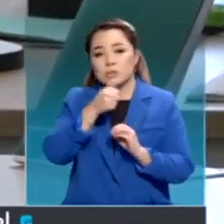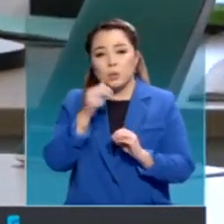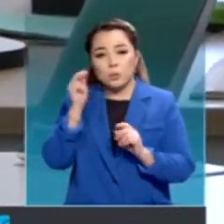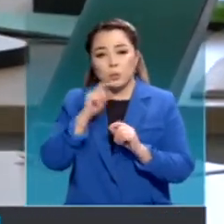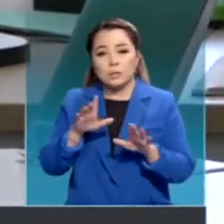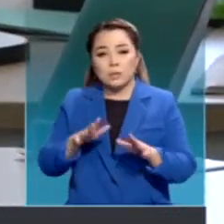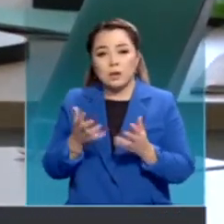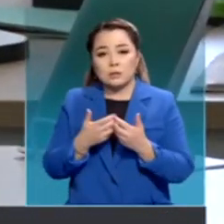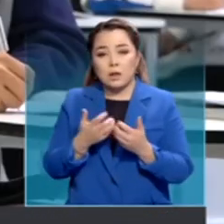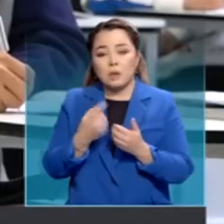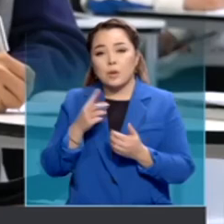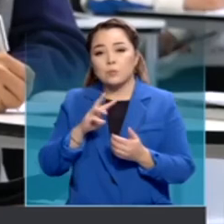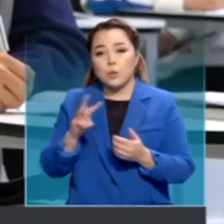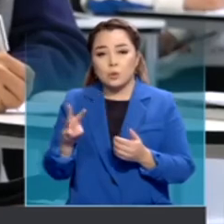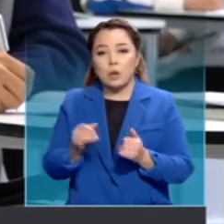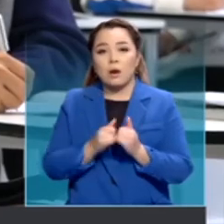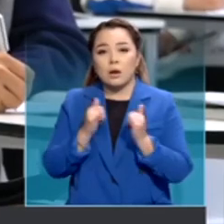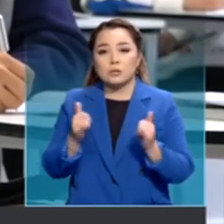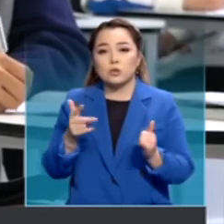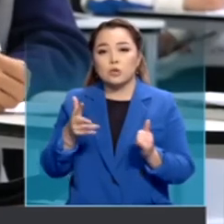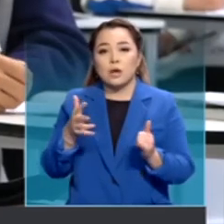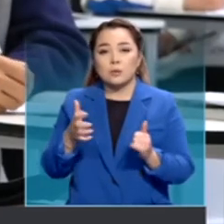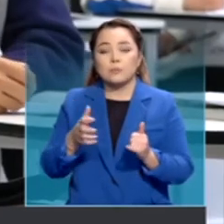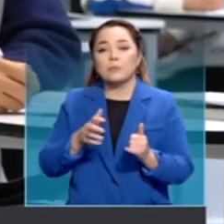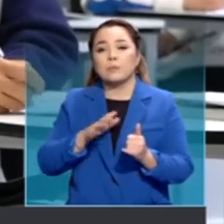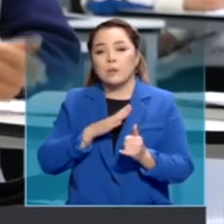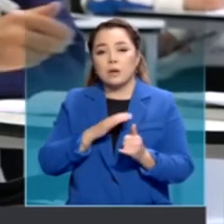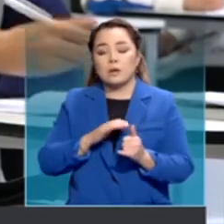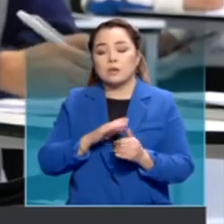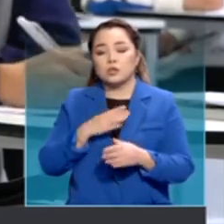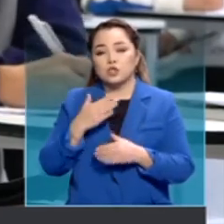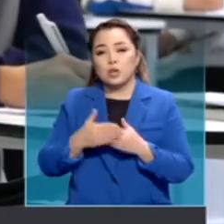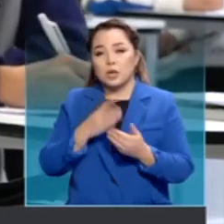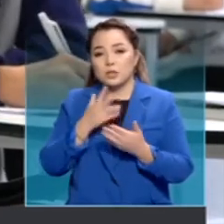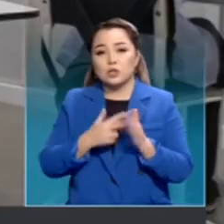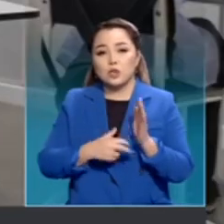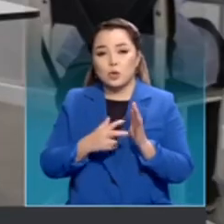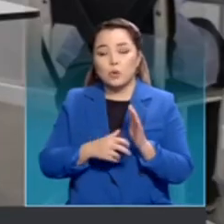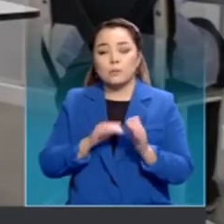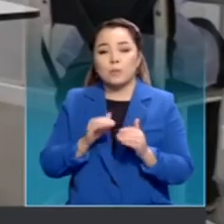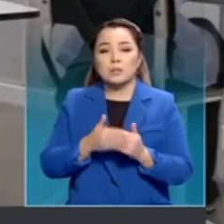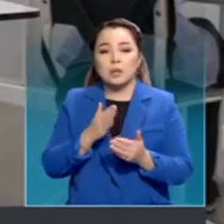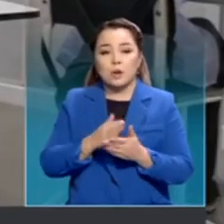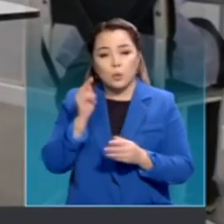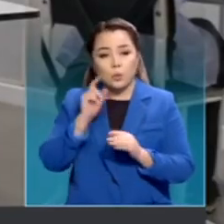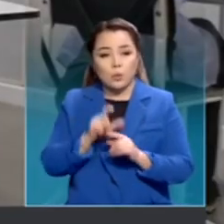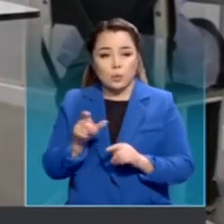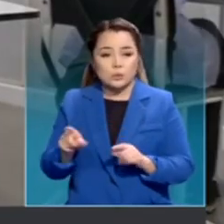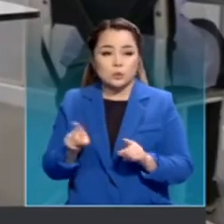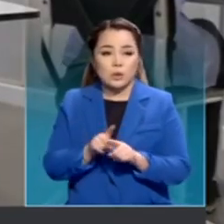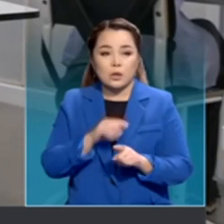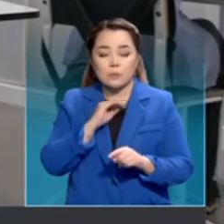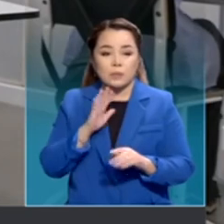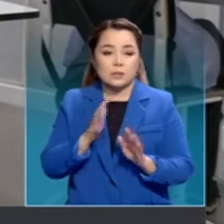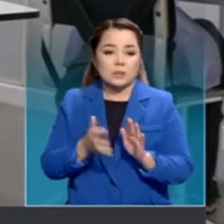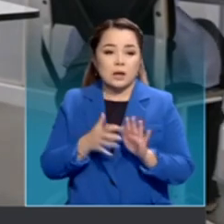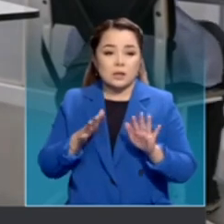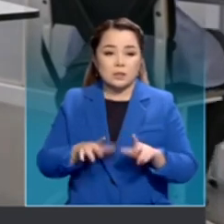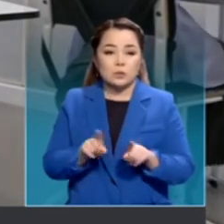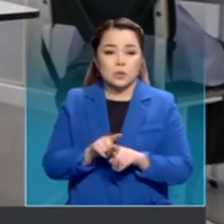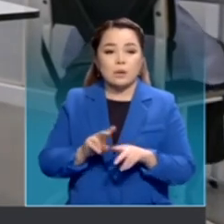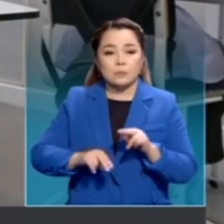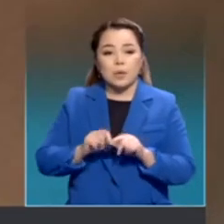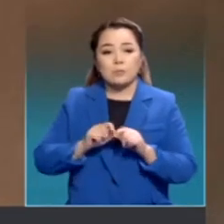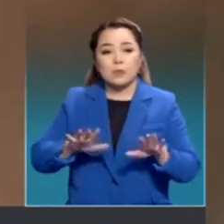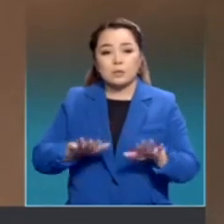саны 1 миллионға артып, 3,5 миллионға жеткен. 800 мыңнан аса оқушы үшін қазір орын тапшы. Мәселені шешу үшін салынатын